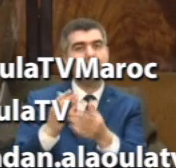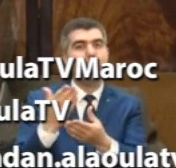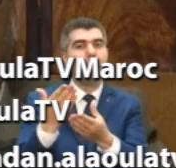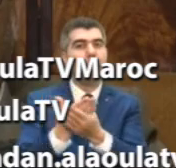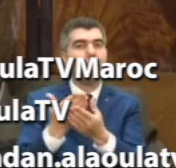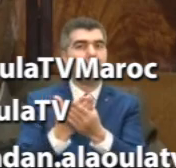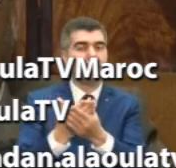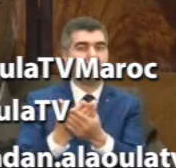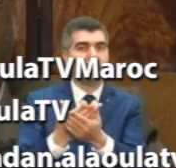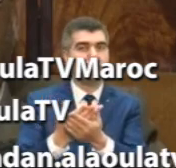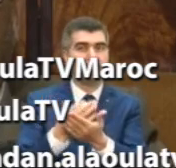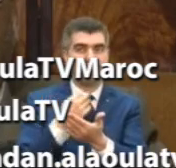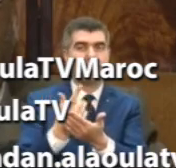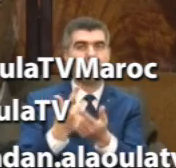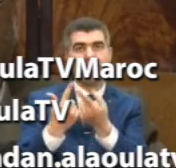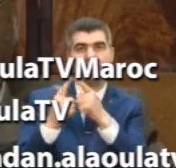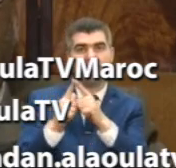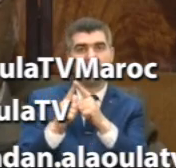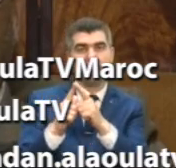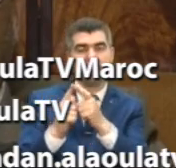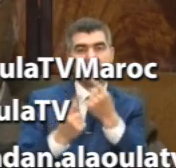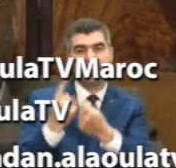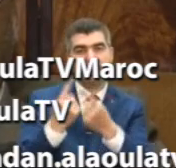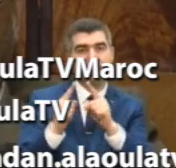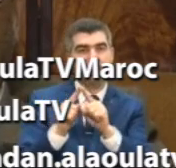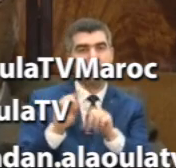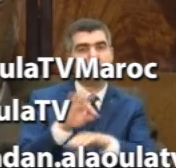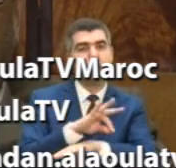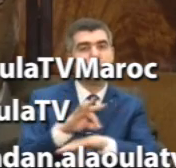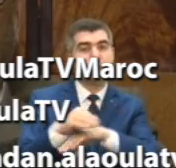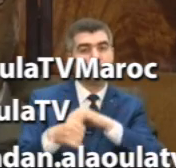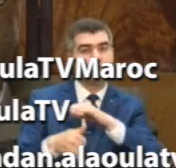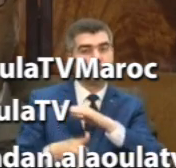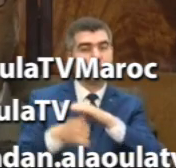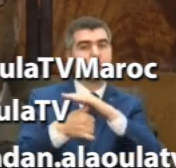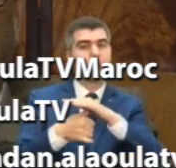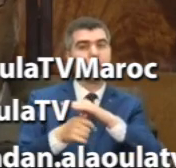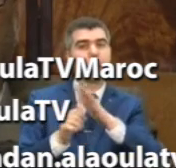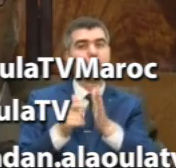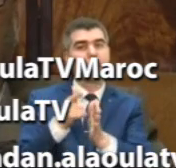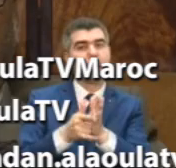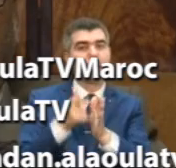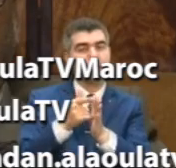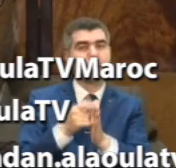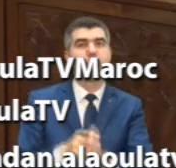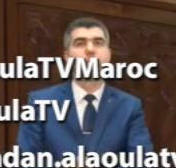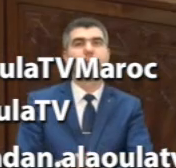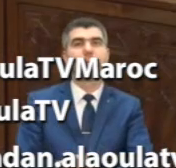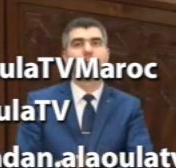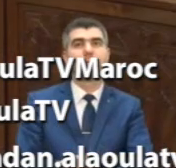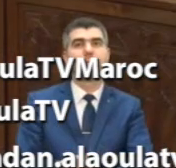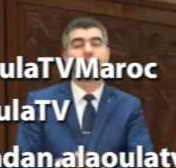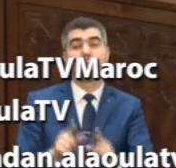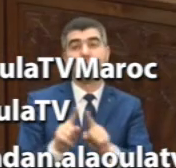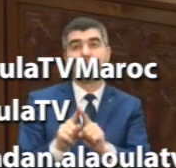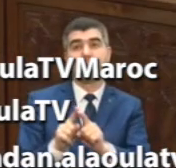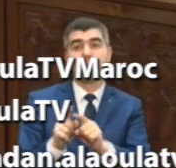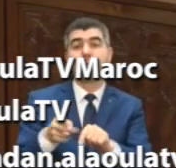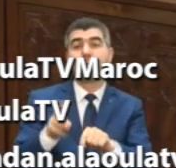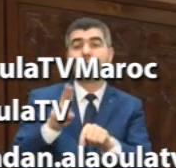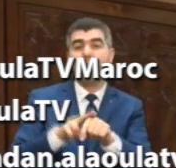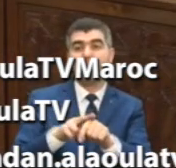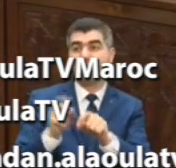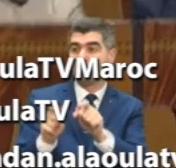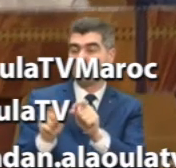اجتماعيه من طرف الاداره ديال المكتب الوطني للسكك الحديديه. فالممثلين ديال هذه الفئه هذه، وخاصه